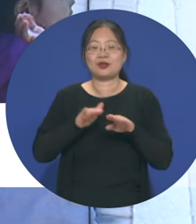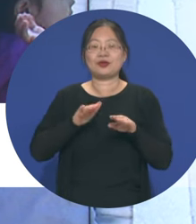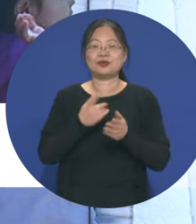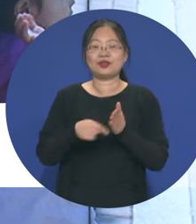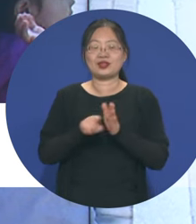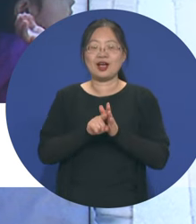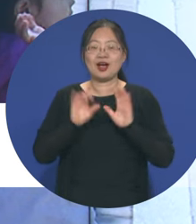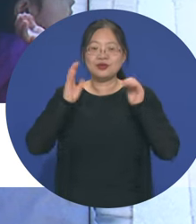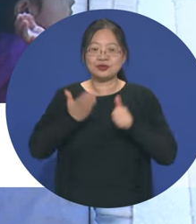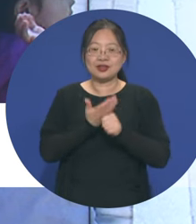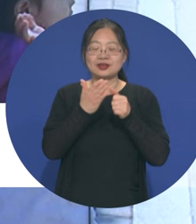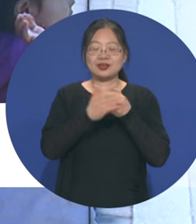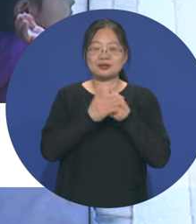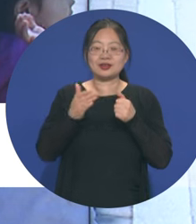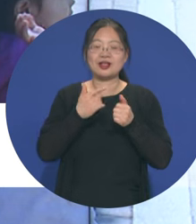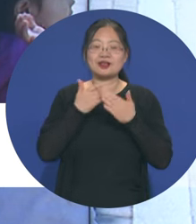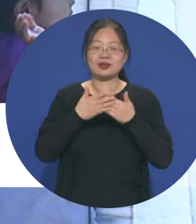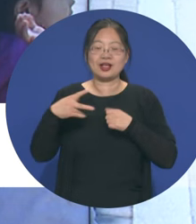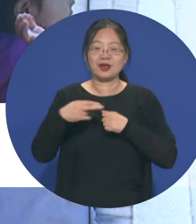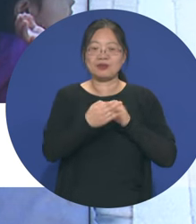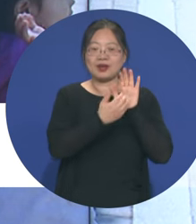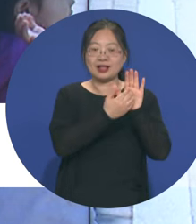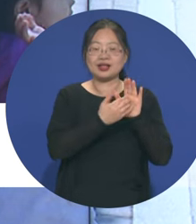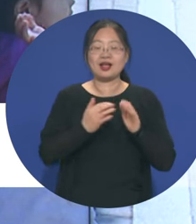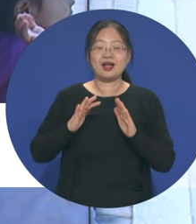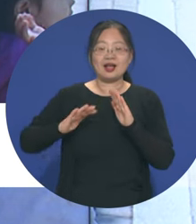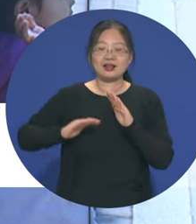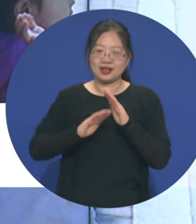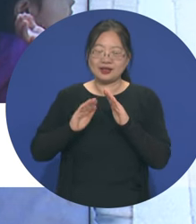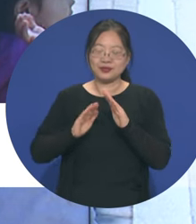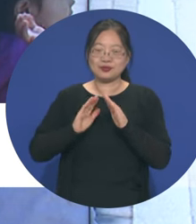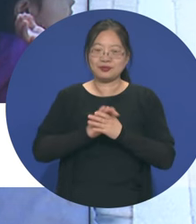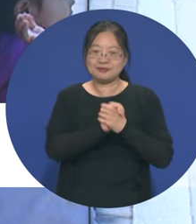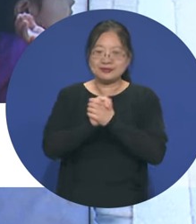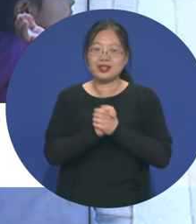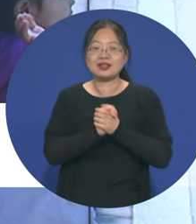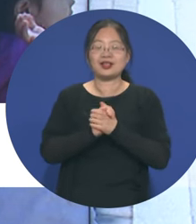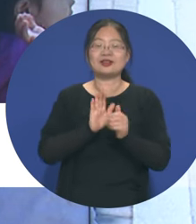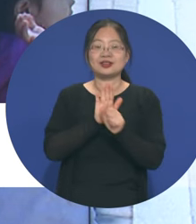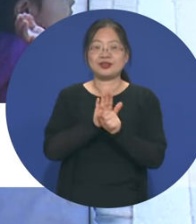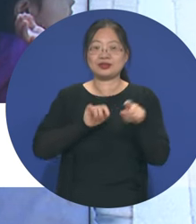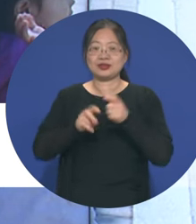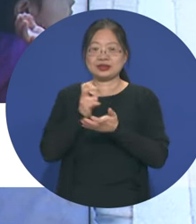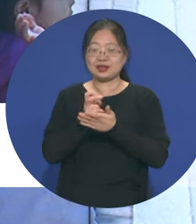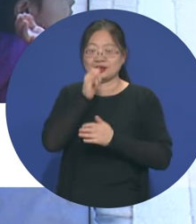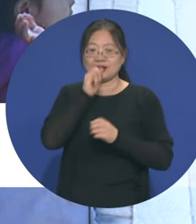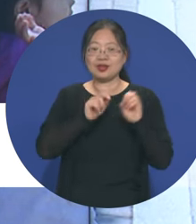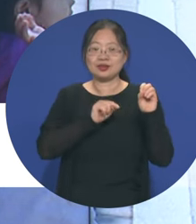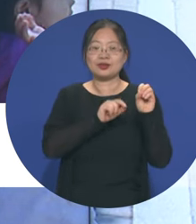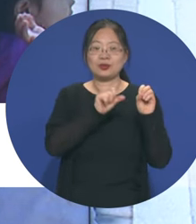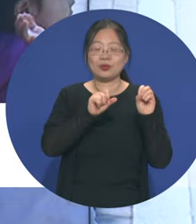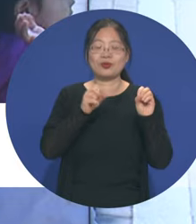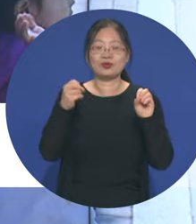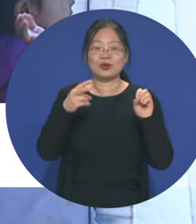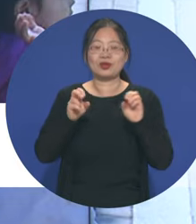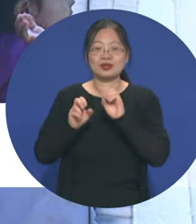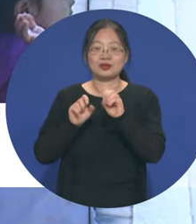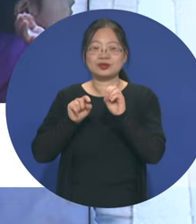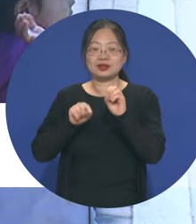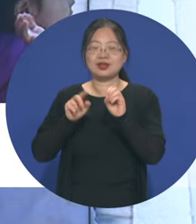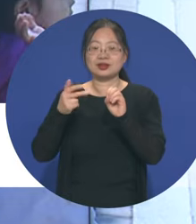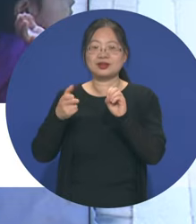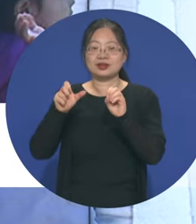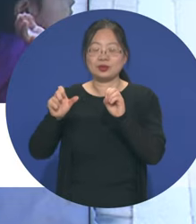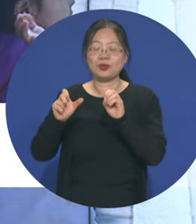경력 단절을 막기 위한 방안과 가족 친화 경영을 위한 지원책 등이 담겼습니다 특히 0.5인 0.75 잡 추진이